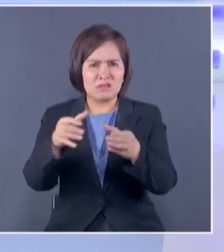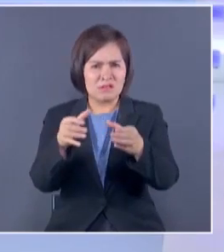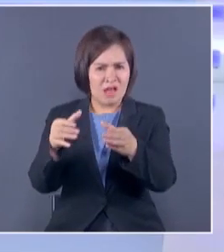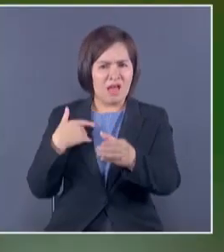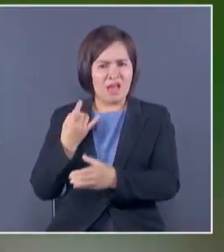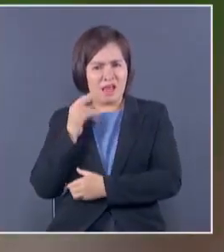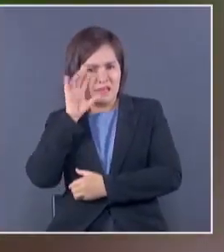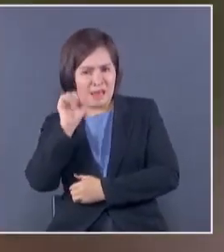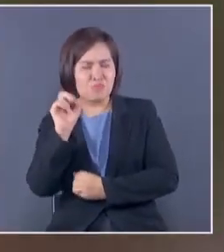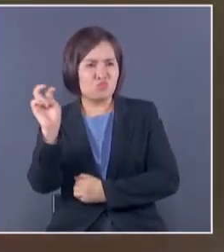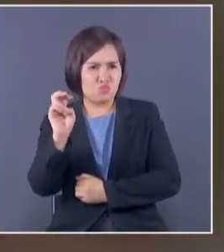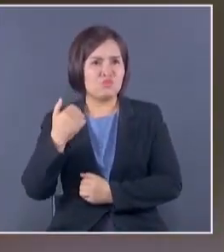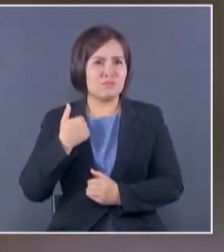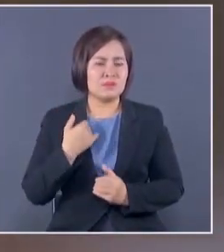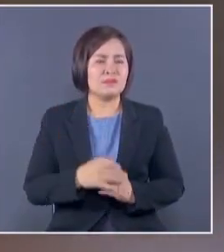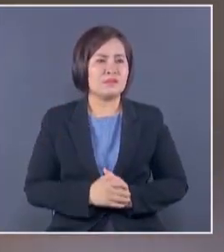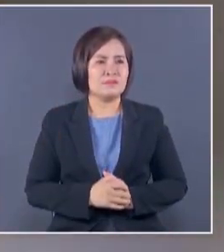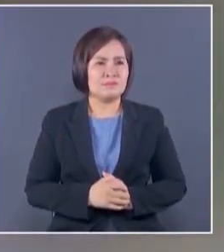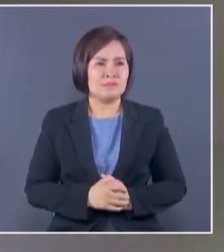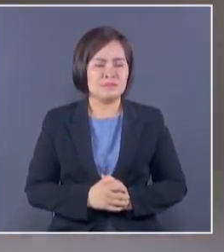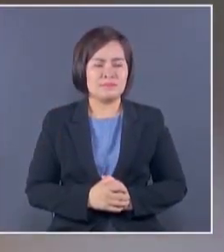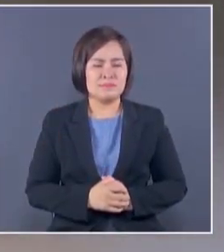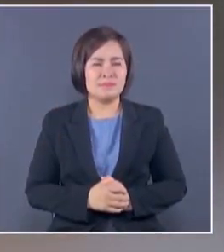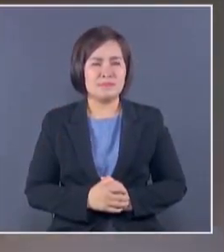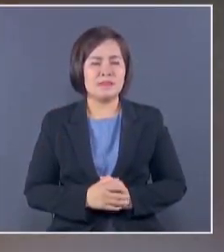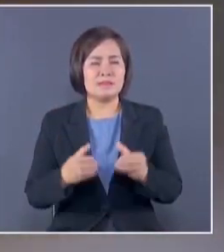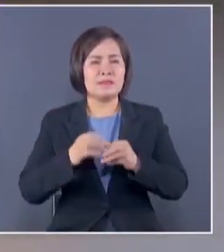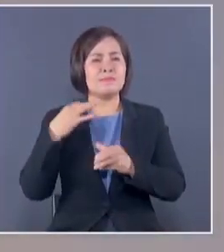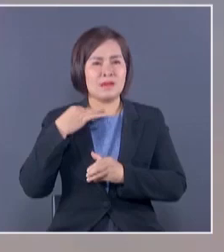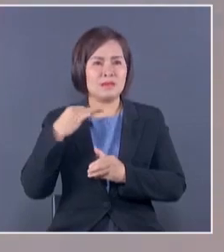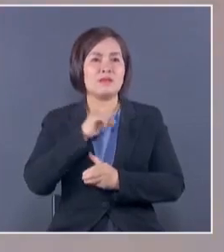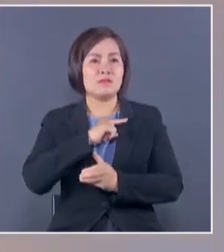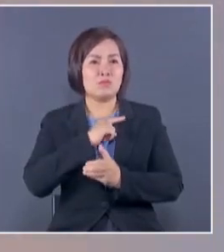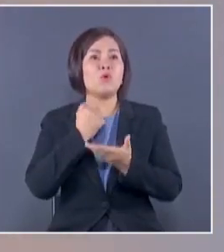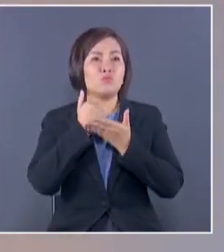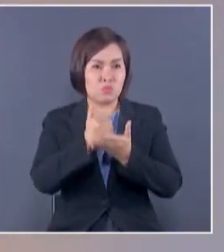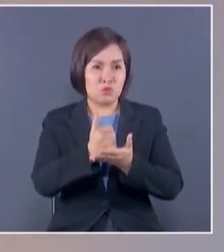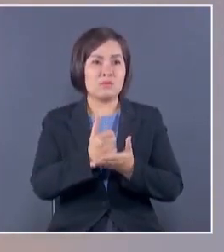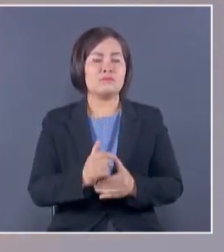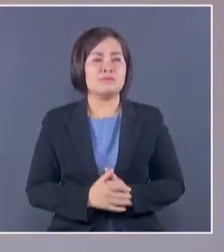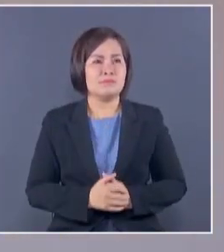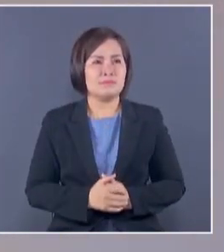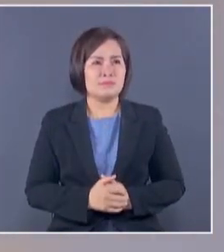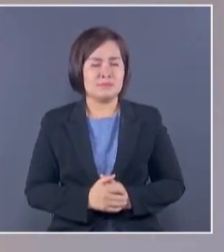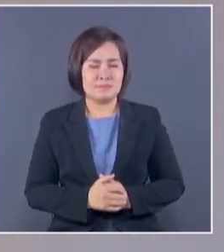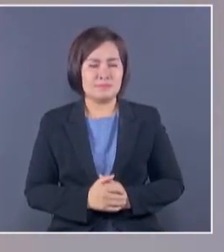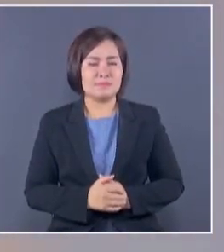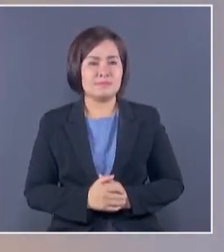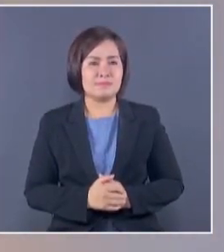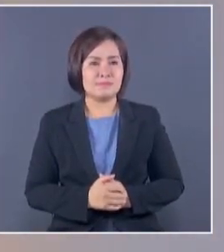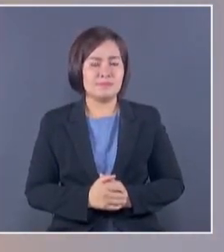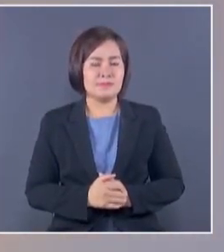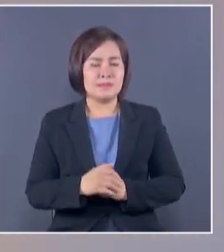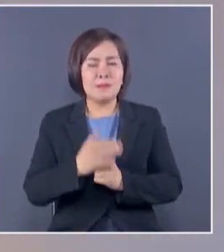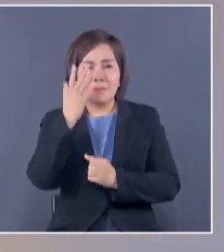ครับนี่แหละครับต้องเดือดร้อนกู้ภัยแล้วครับต้องเป็นเจ้าหน้าที่ที่ช่วยกันไป